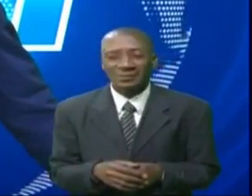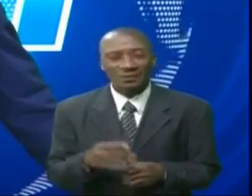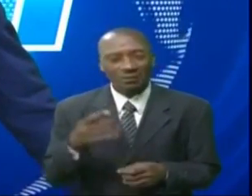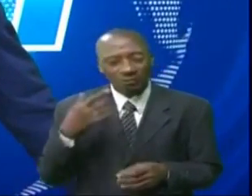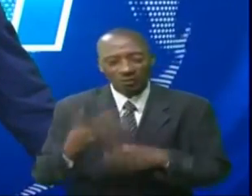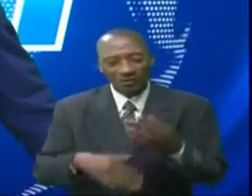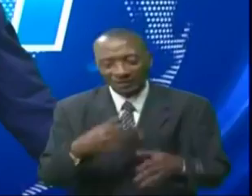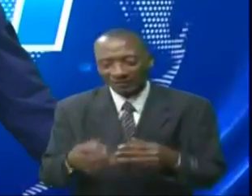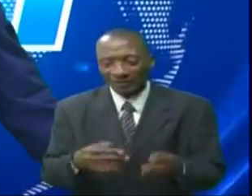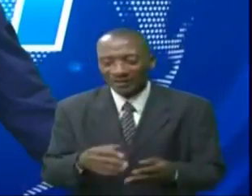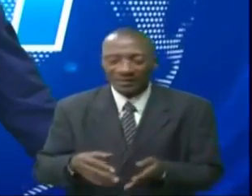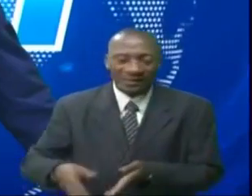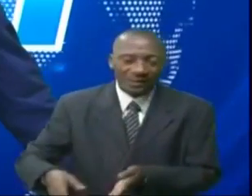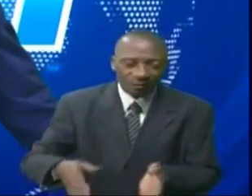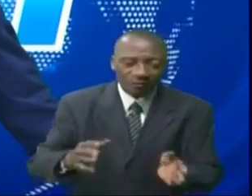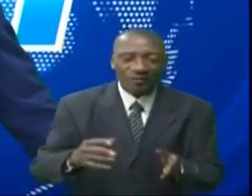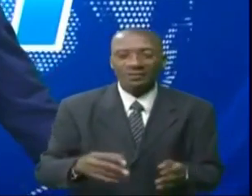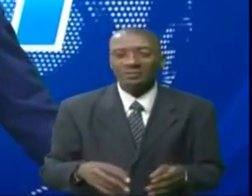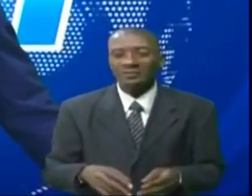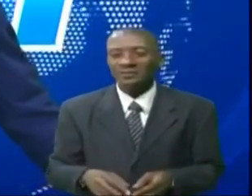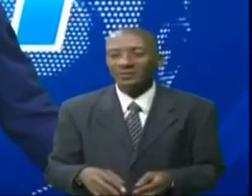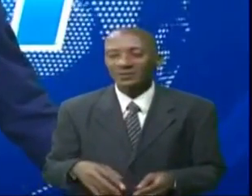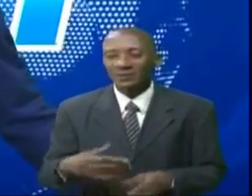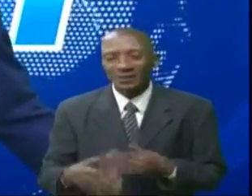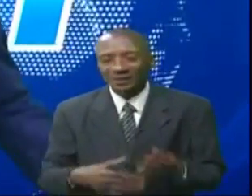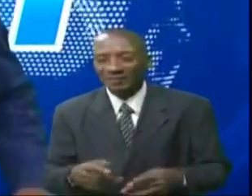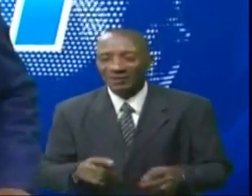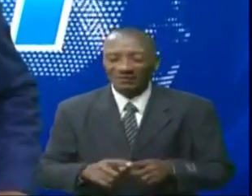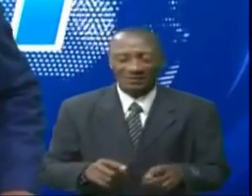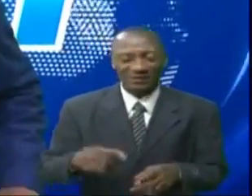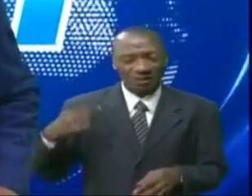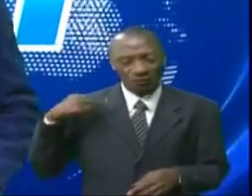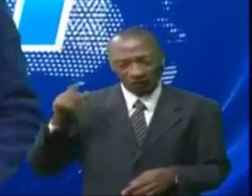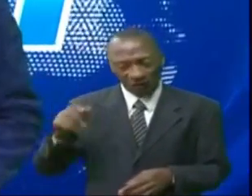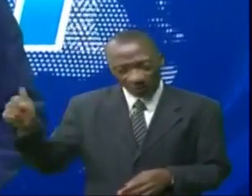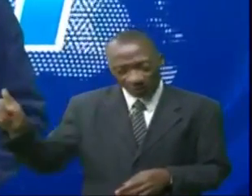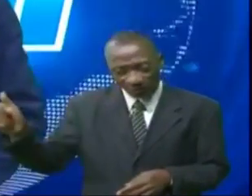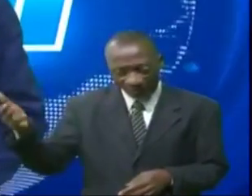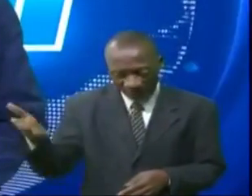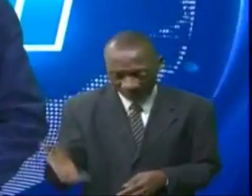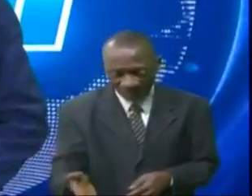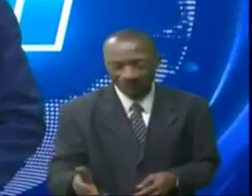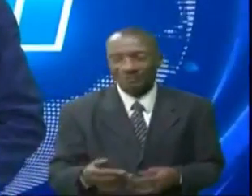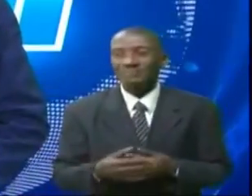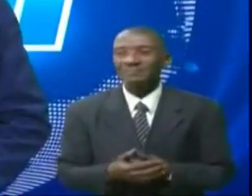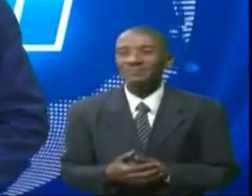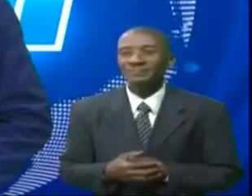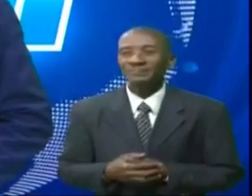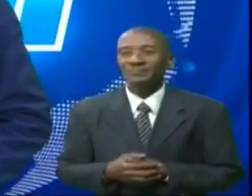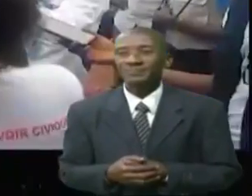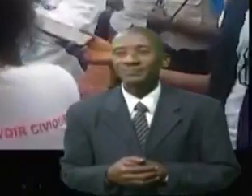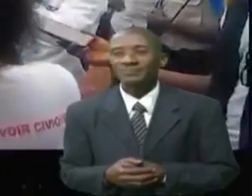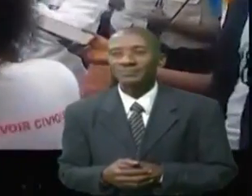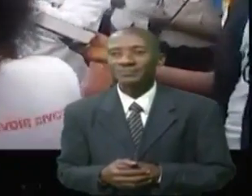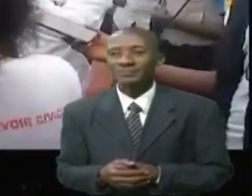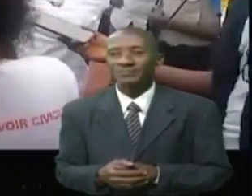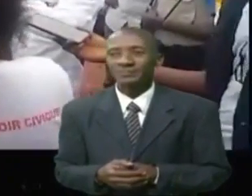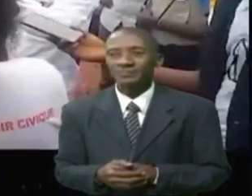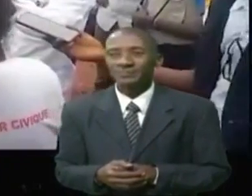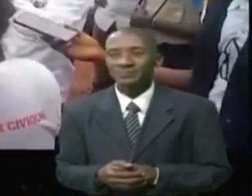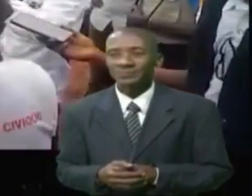présenté au gouverneur et à la population par l'entreprise AIG qui exécute les travaux. Regardons. Cours d'un meeting